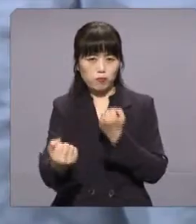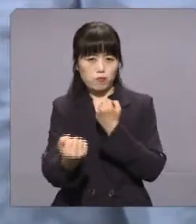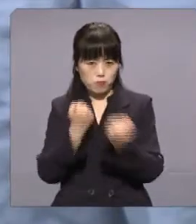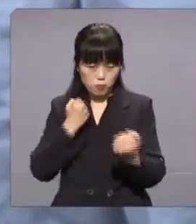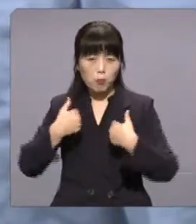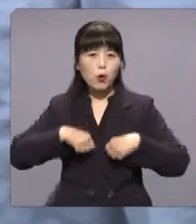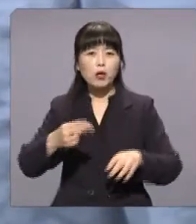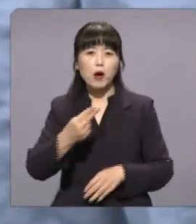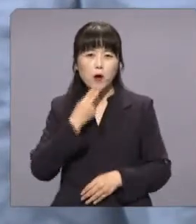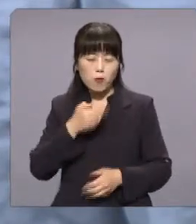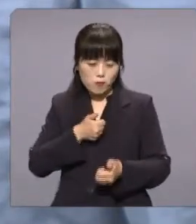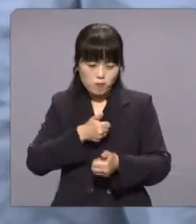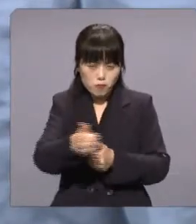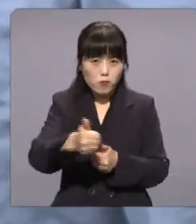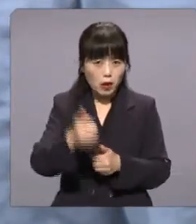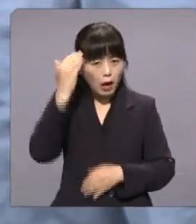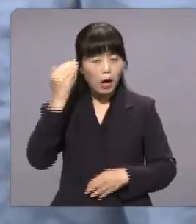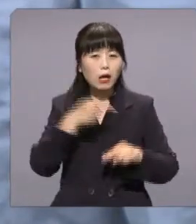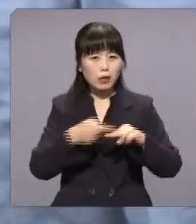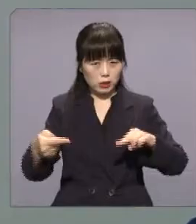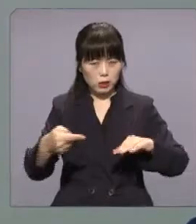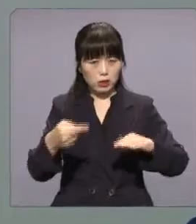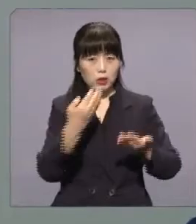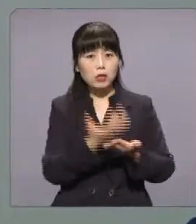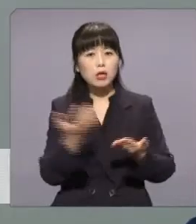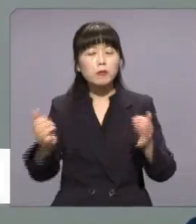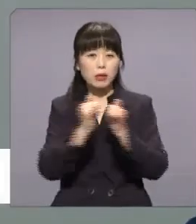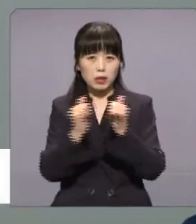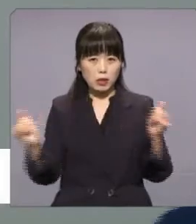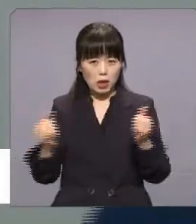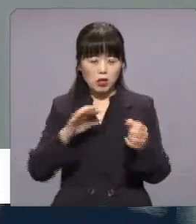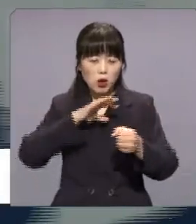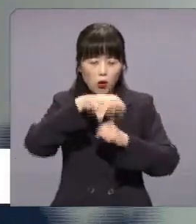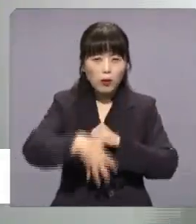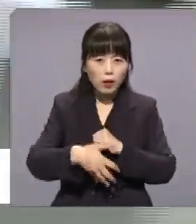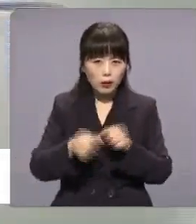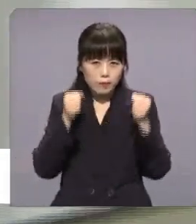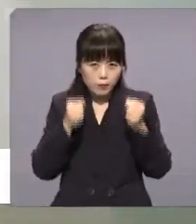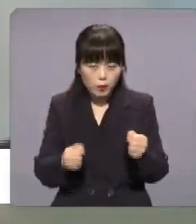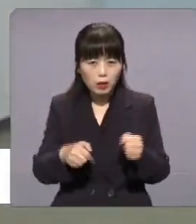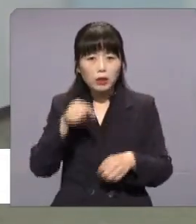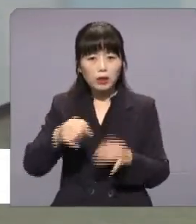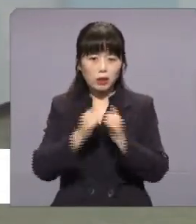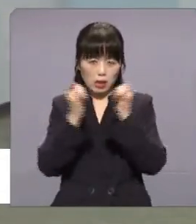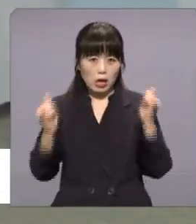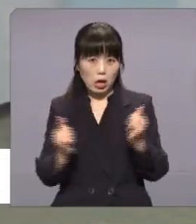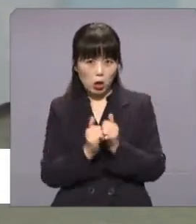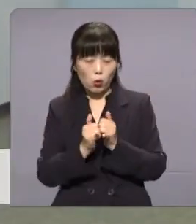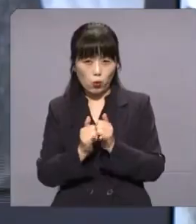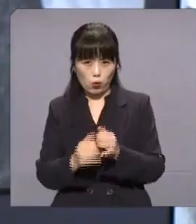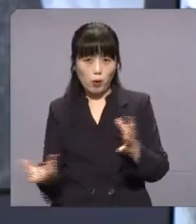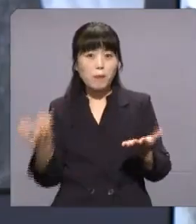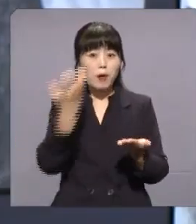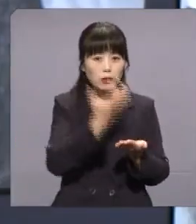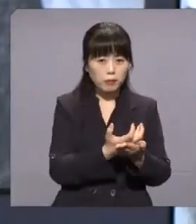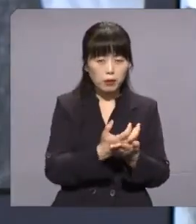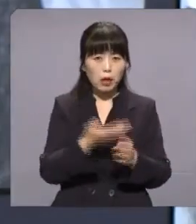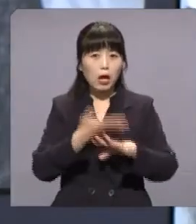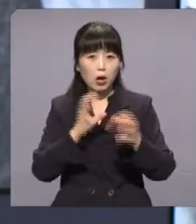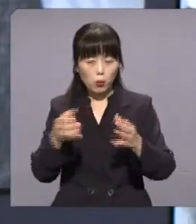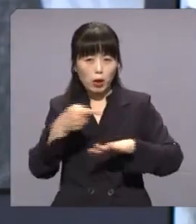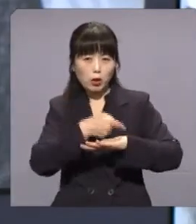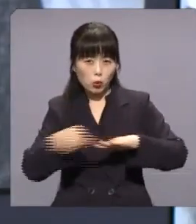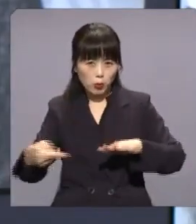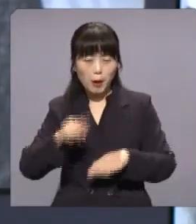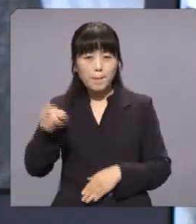않고 역경을 이겨낸 한인 이민자들. 전 세계에 정착하고 그 사회의 주류에 편입된 해외